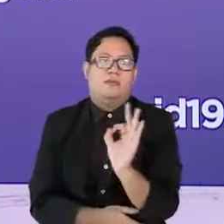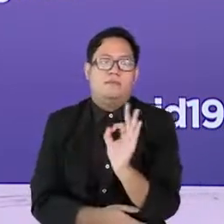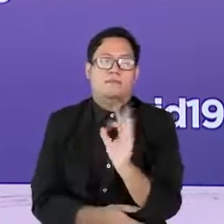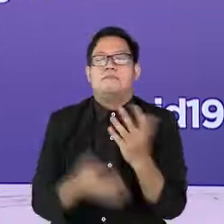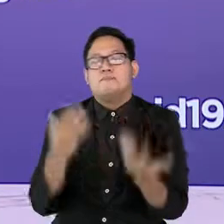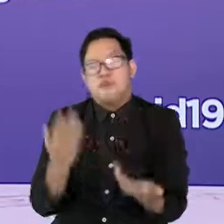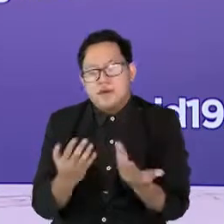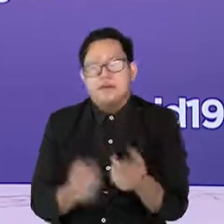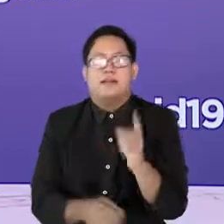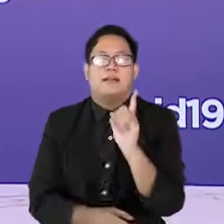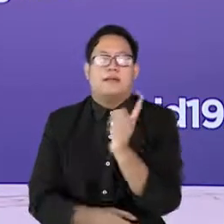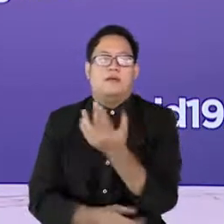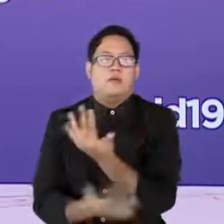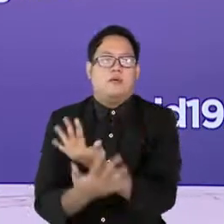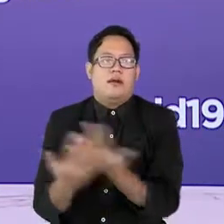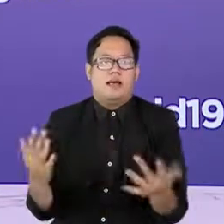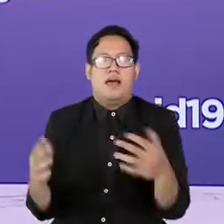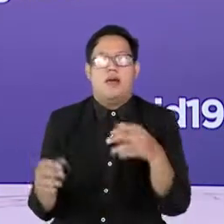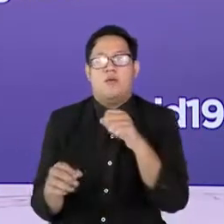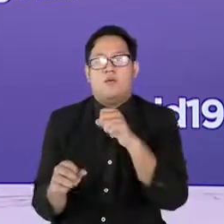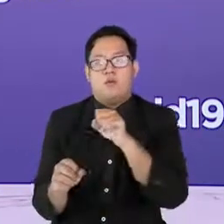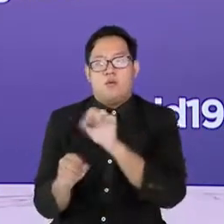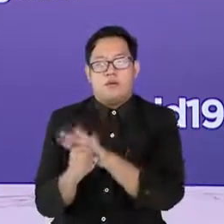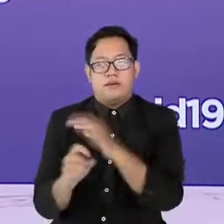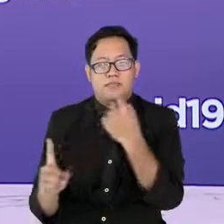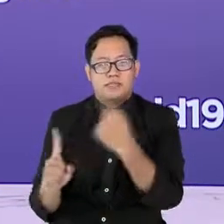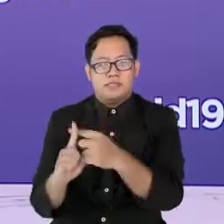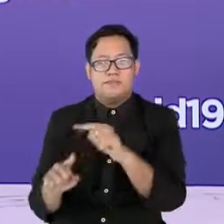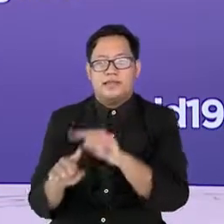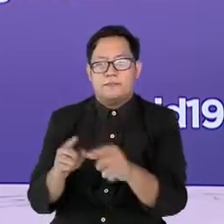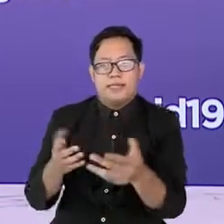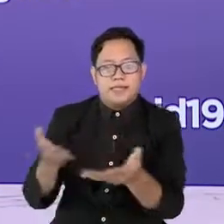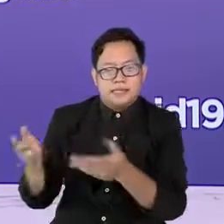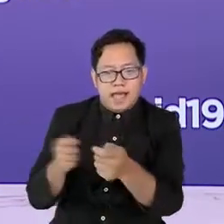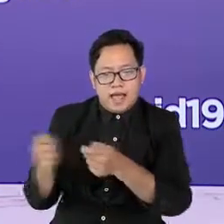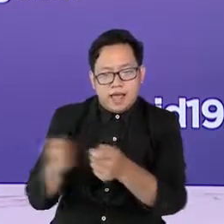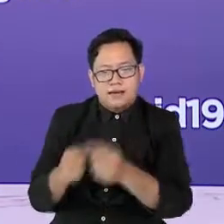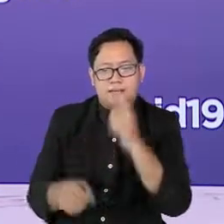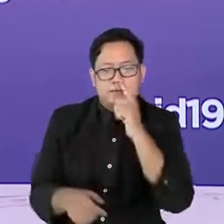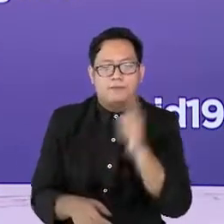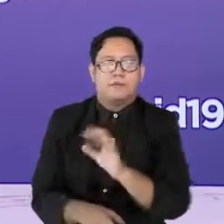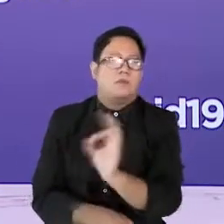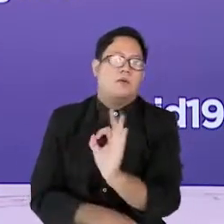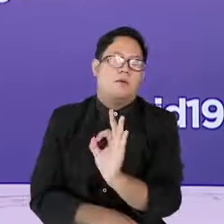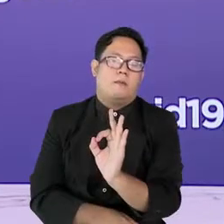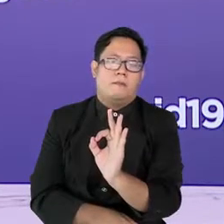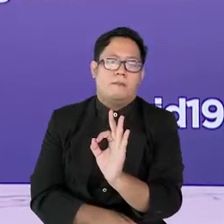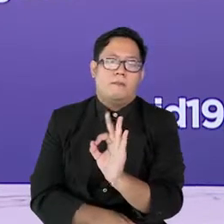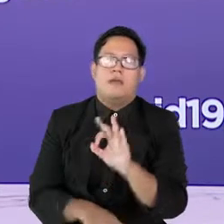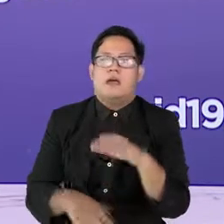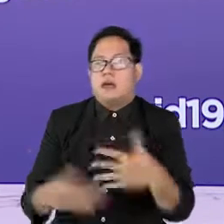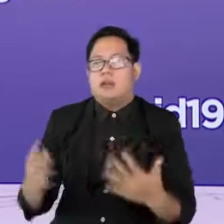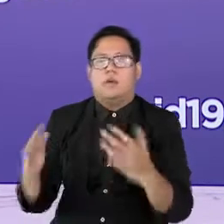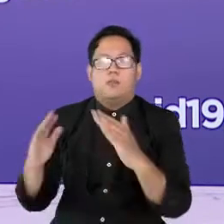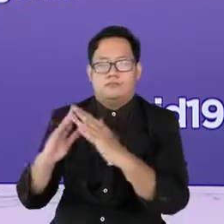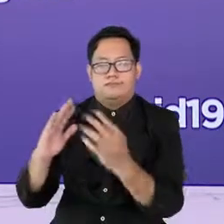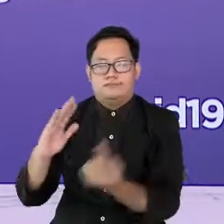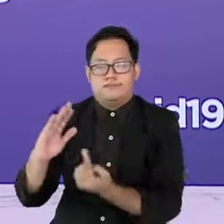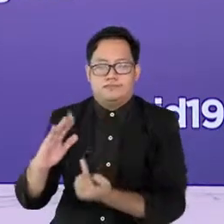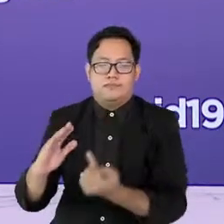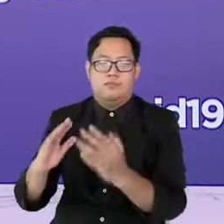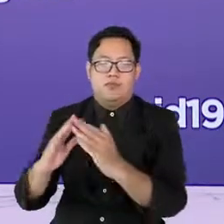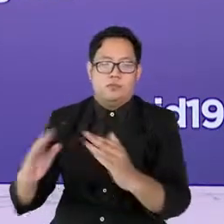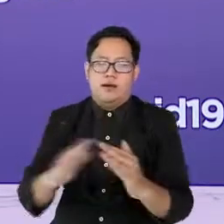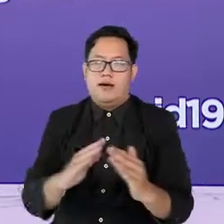masih ada warga yang terinfeksi profit 19 yang tidak ditangani dengan cepat atau masih melakukan isolasi Mandiri di rumah